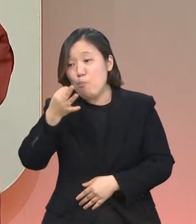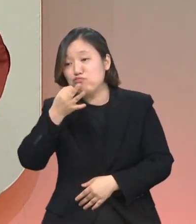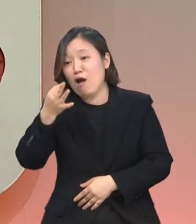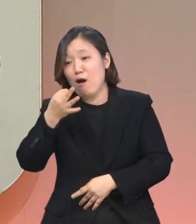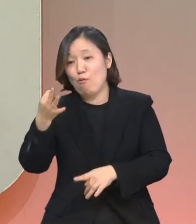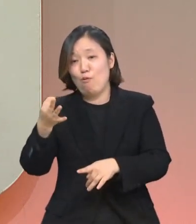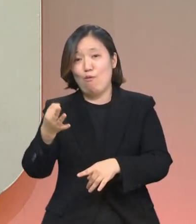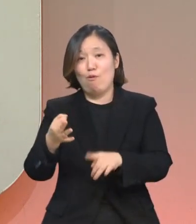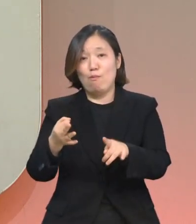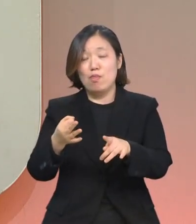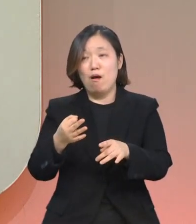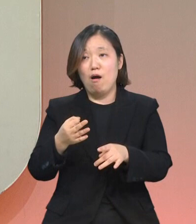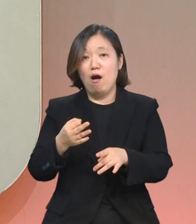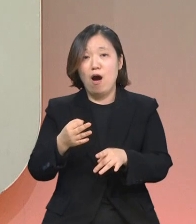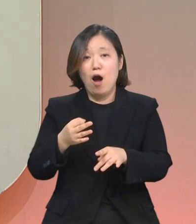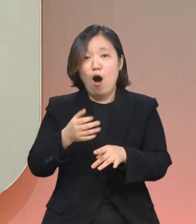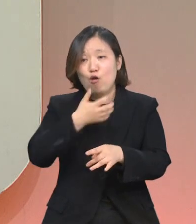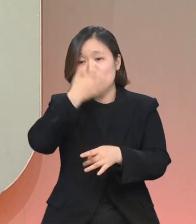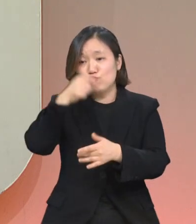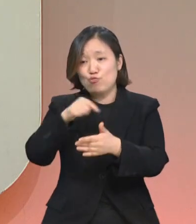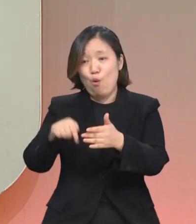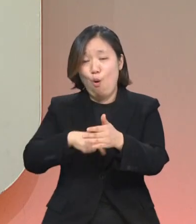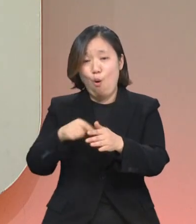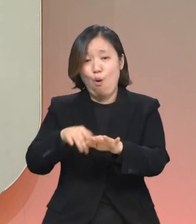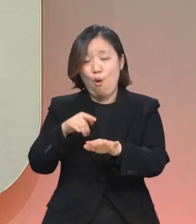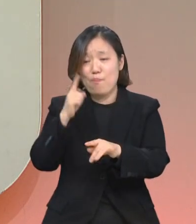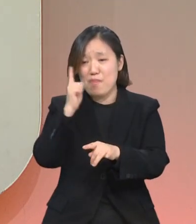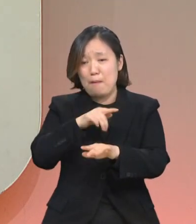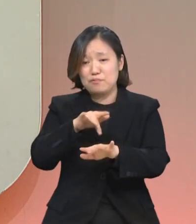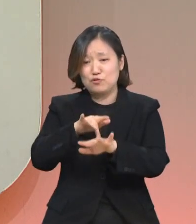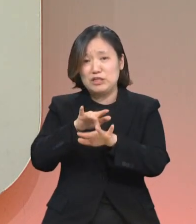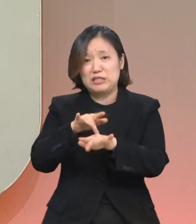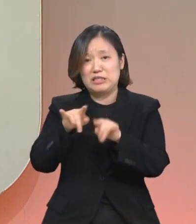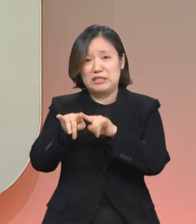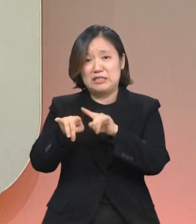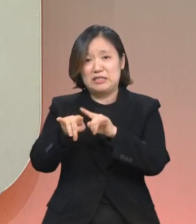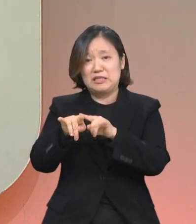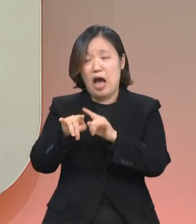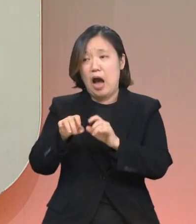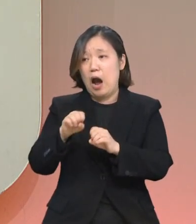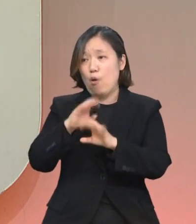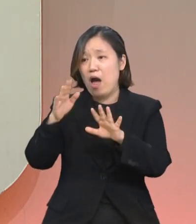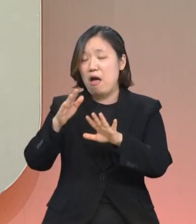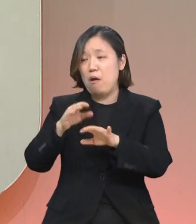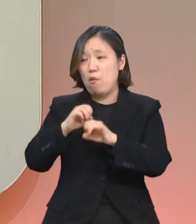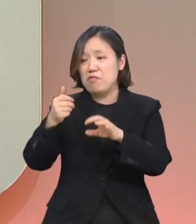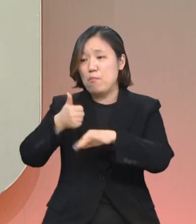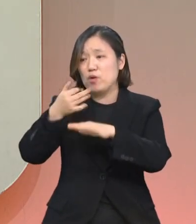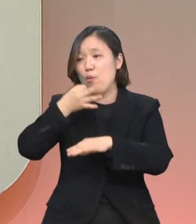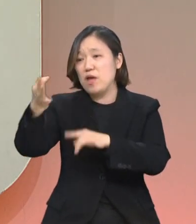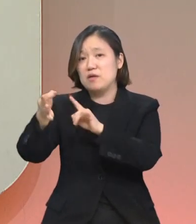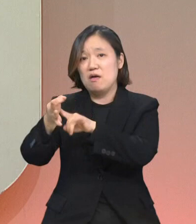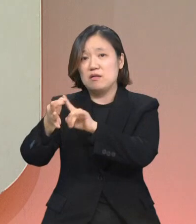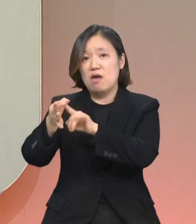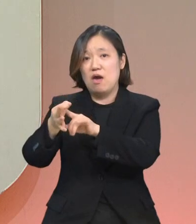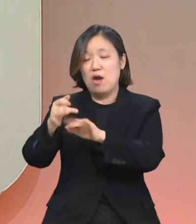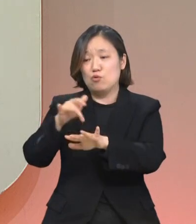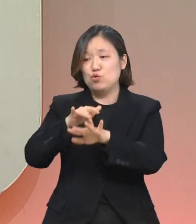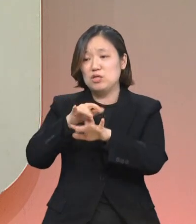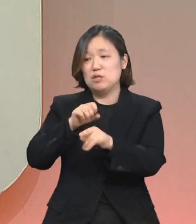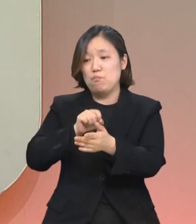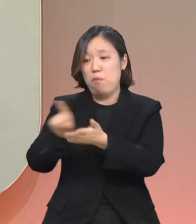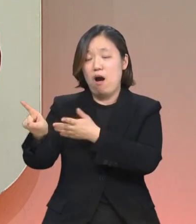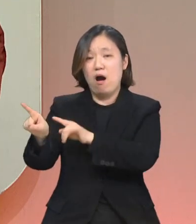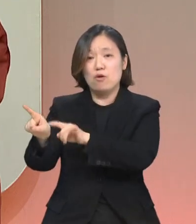눌리는게 사라지고 꿈에서 악귀한테 붙들렸을 때 관세음보살 외쳤더니 악귀가 떨어져 나가는